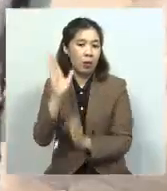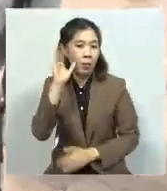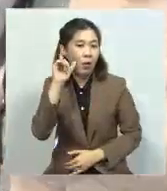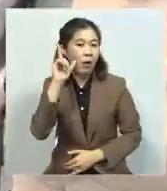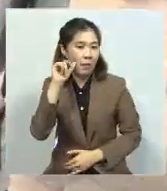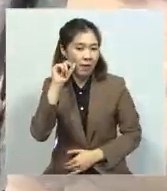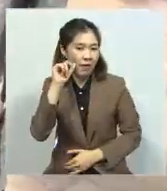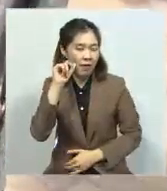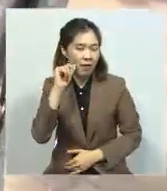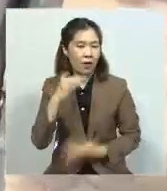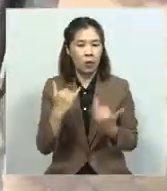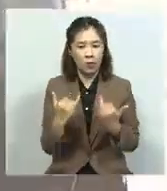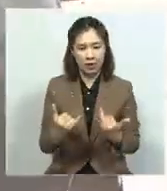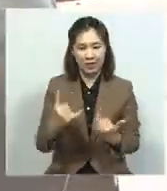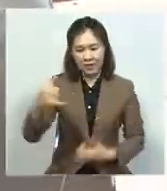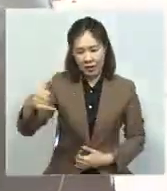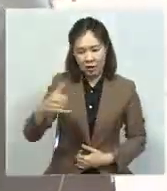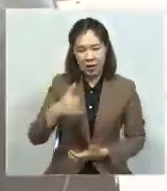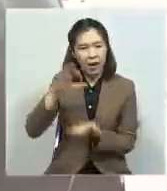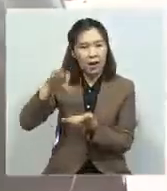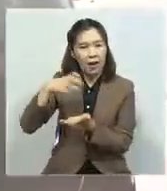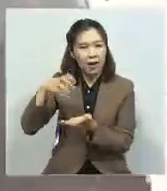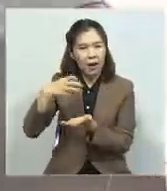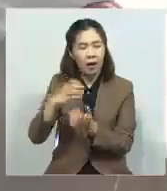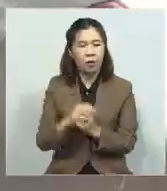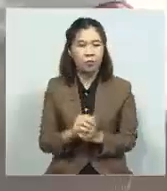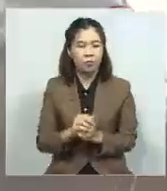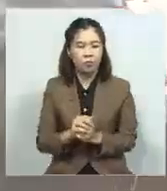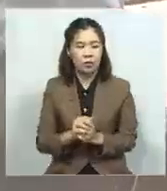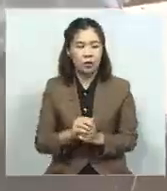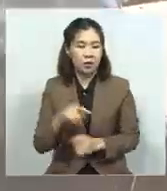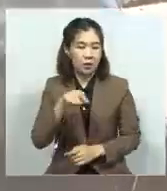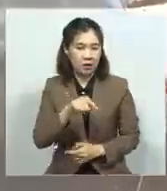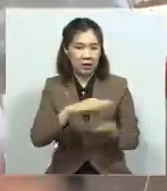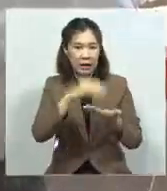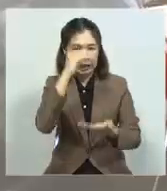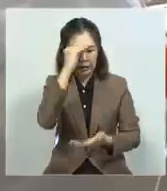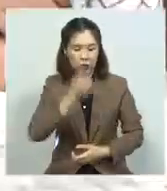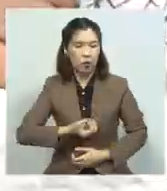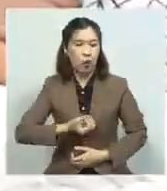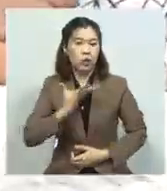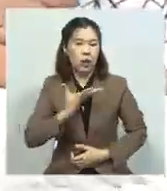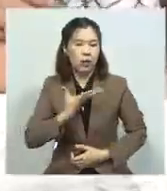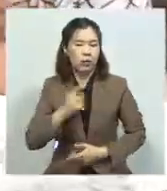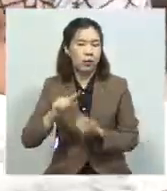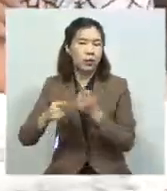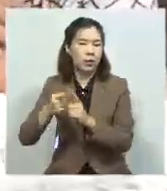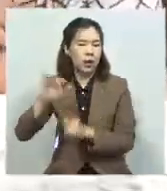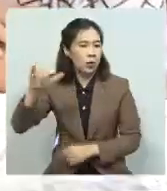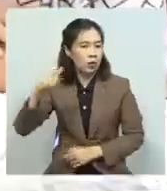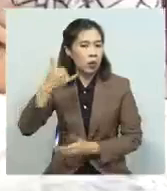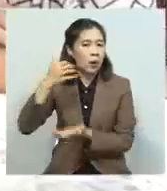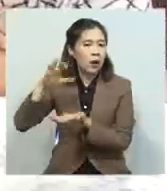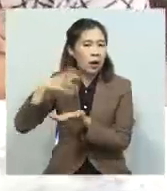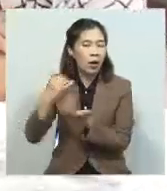โรงเรียนมัธยมวัดสิงห์ในวันนี้นะคะก็เล่าให้ฟังว่าน้องเนี่ยตกใจมากเพราะเพื่อนที่อยู่ในเหตุการณ์เมื่อวานโทรมาเล่าให้ฟังแล้ววันนี้น้อง